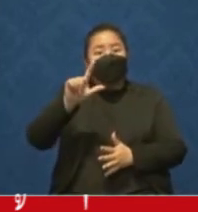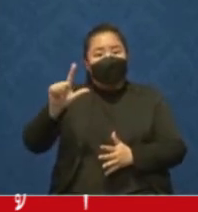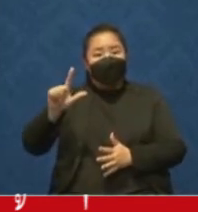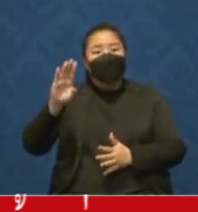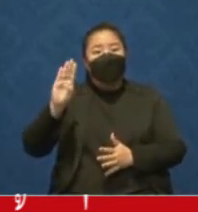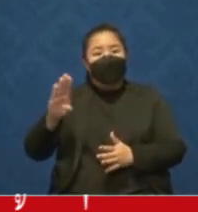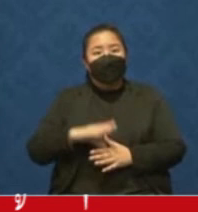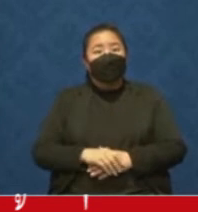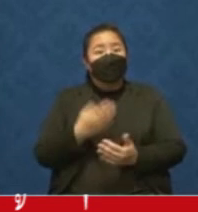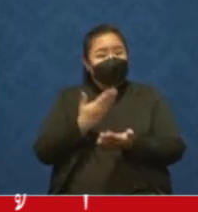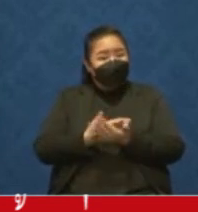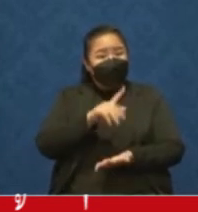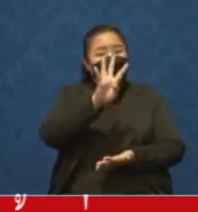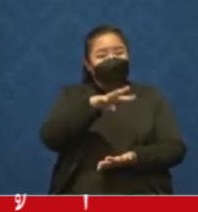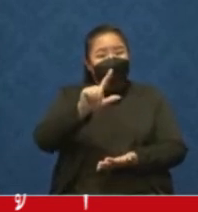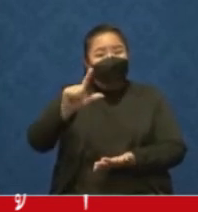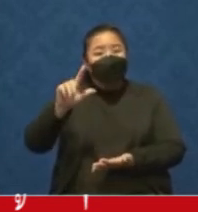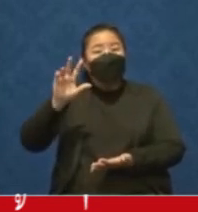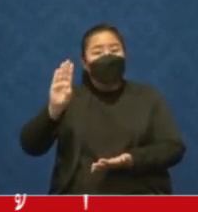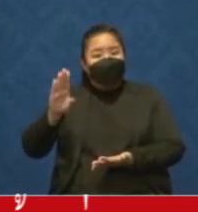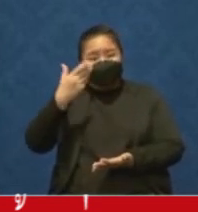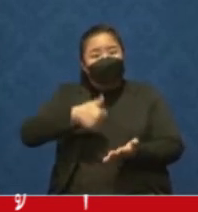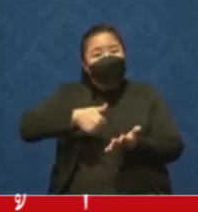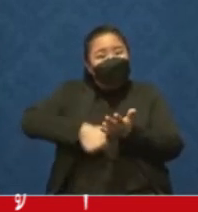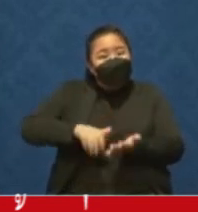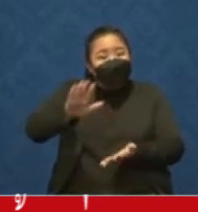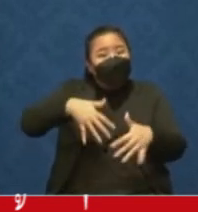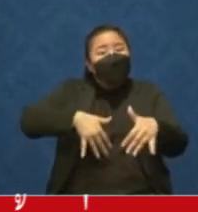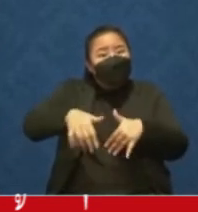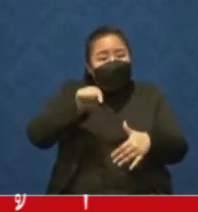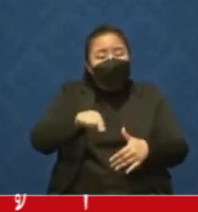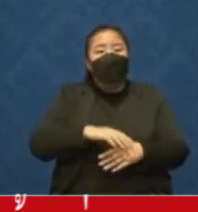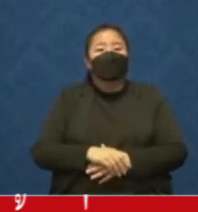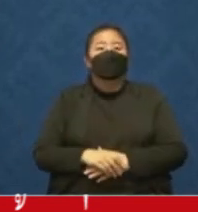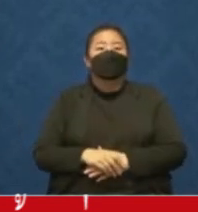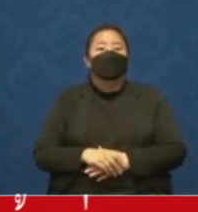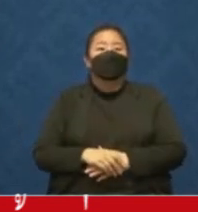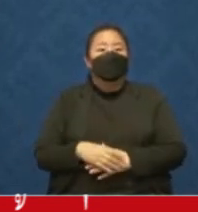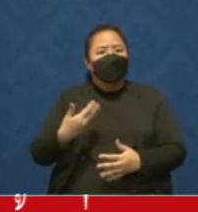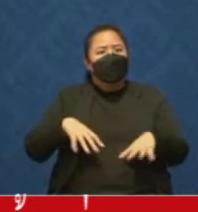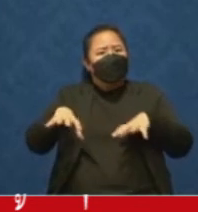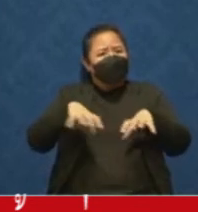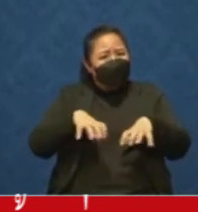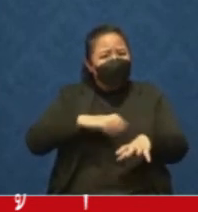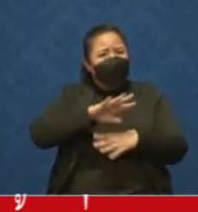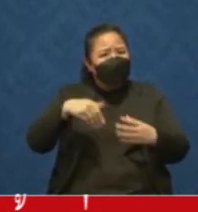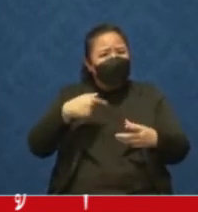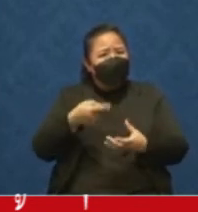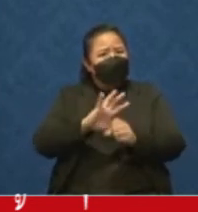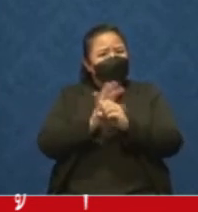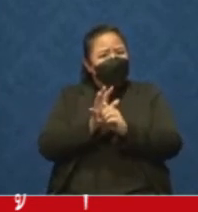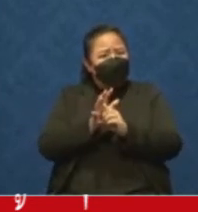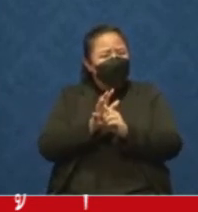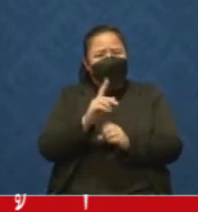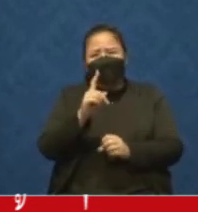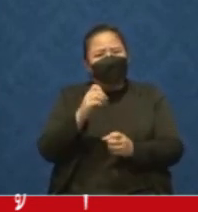้านบาทเงิน 4,000 ล้านบาทเป็ภาษีอากรณของประชาชนเสยดายครับว่าการบรหารจัดการโควิดของเราผดพ